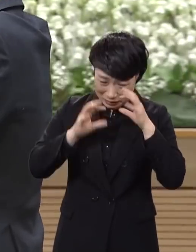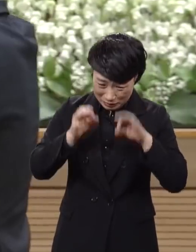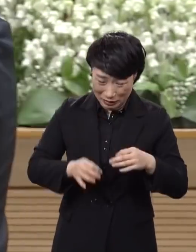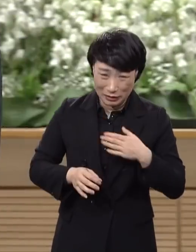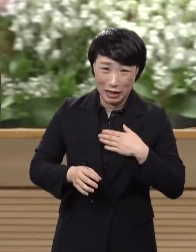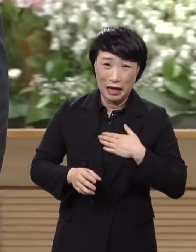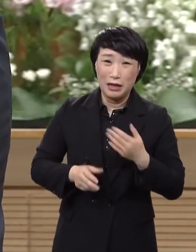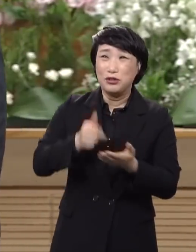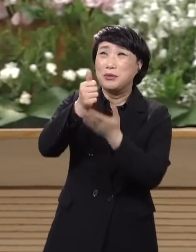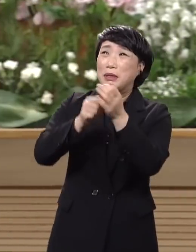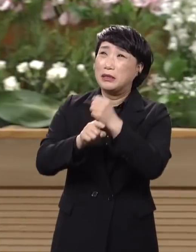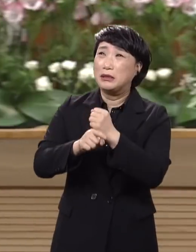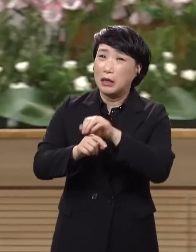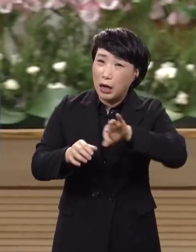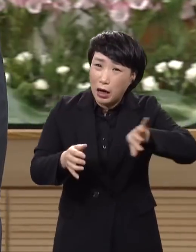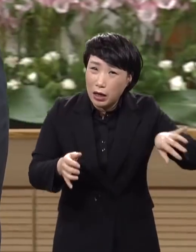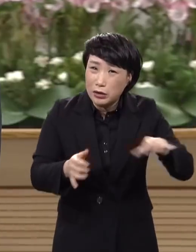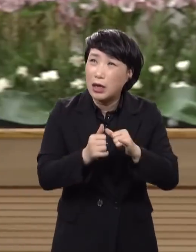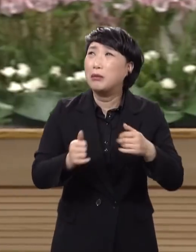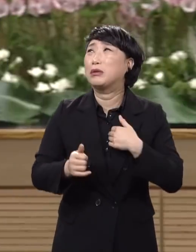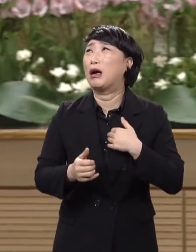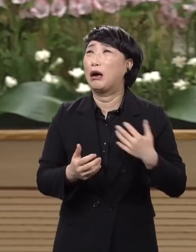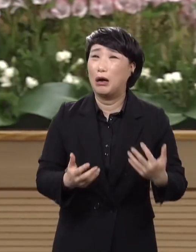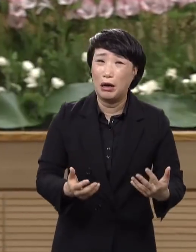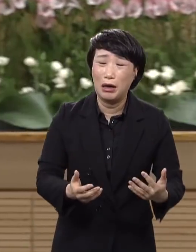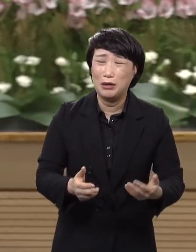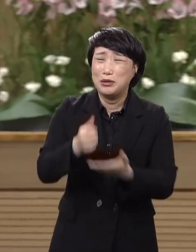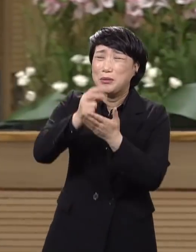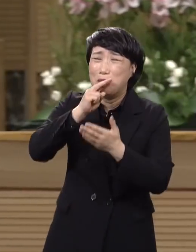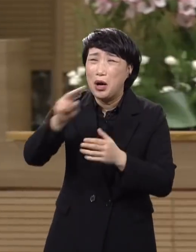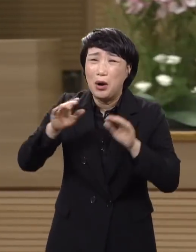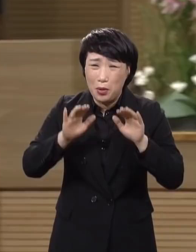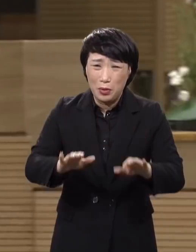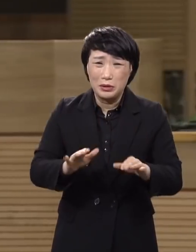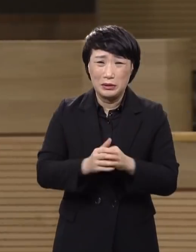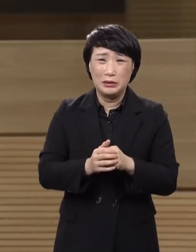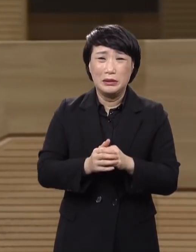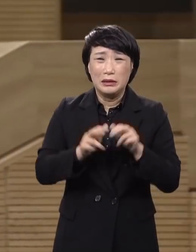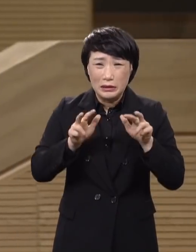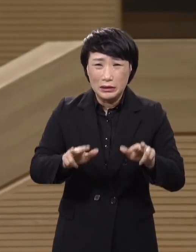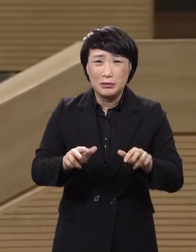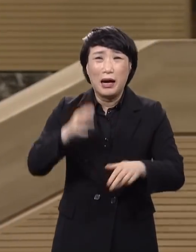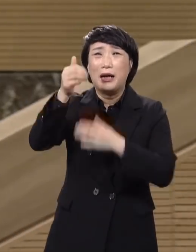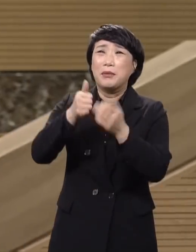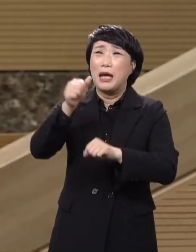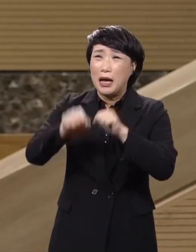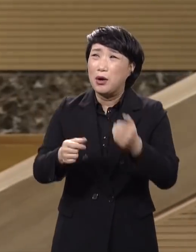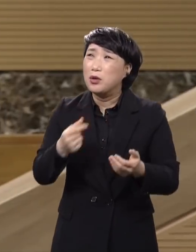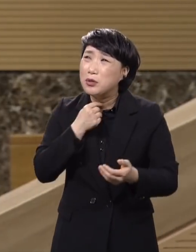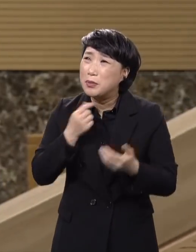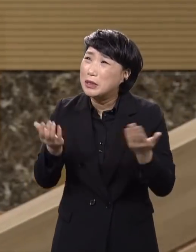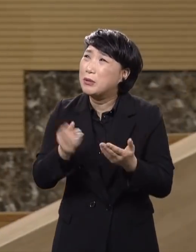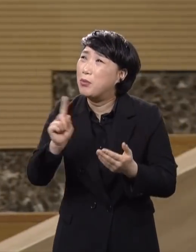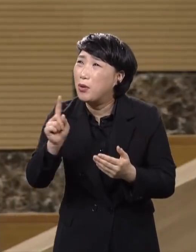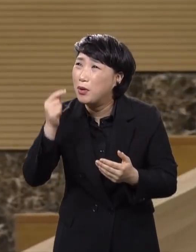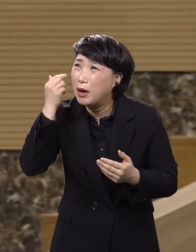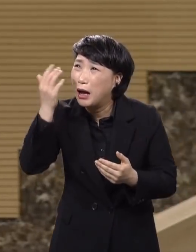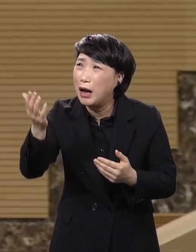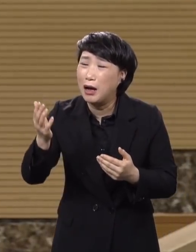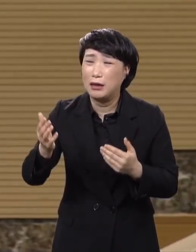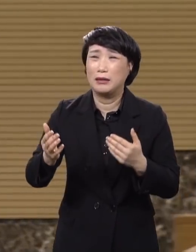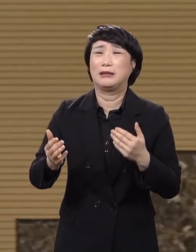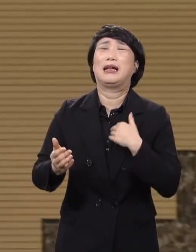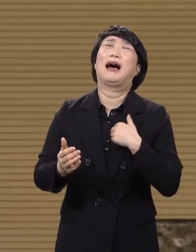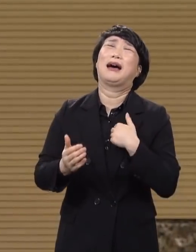내가 주님의 뜻에 배제된 자입니까? 주여, 오늘날 이 시대에 하나님이 하고 싶은 일이 계십니까?